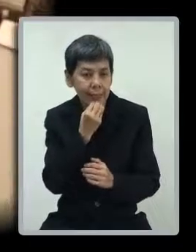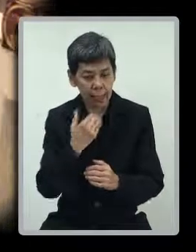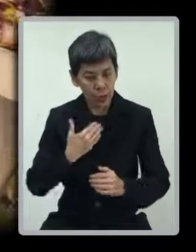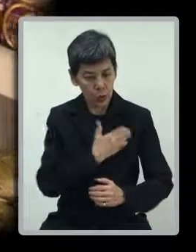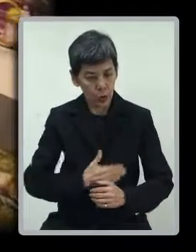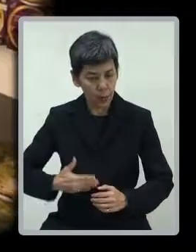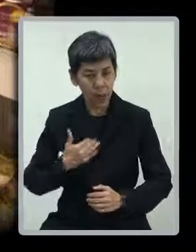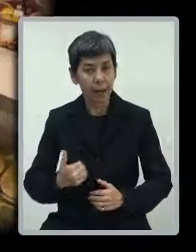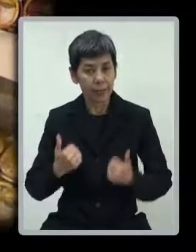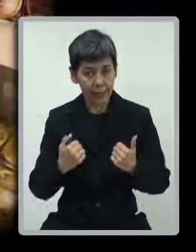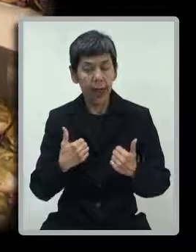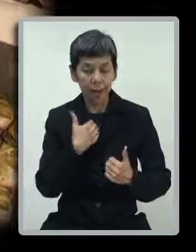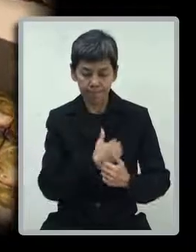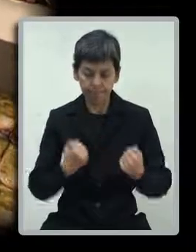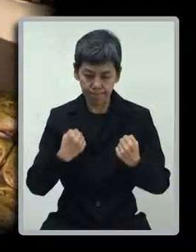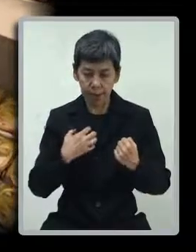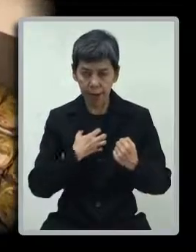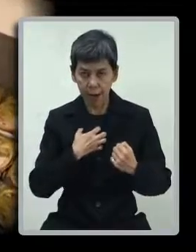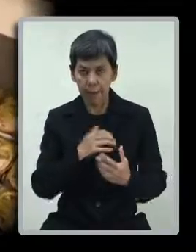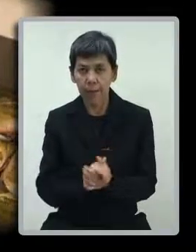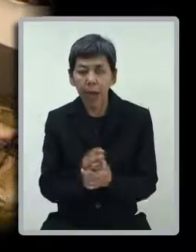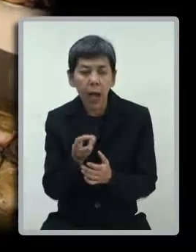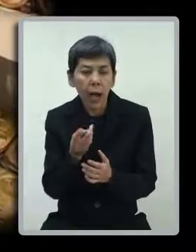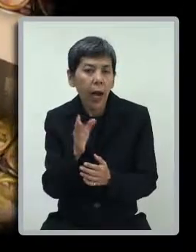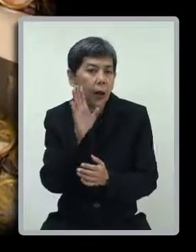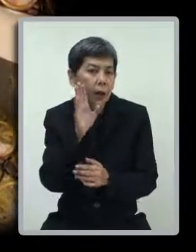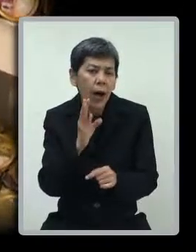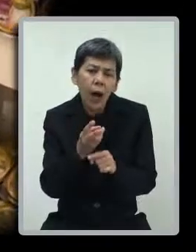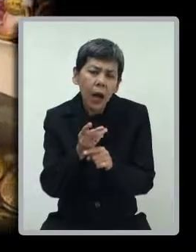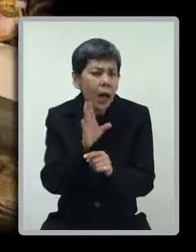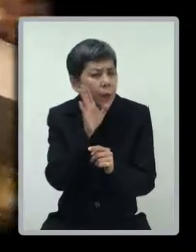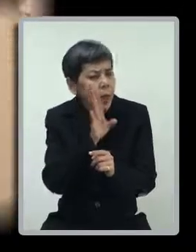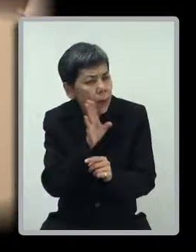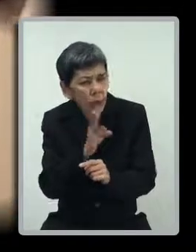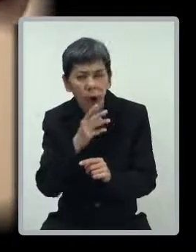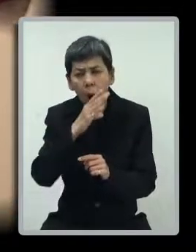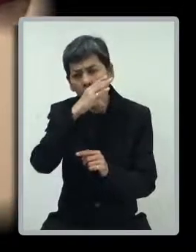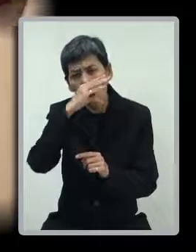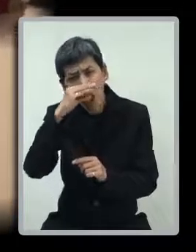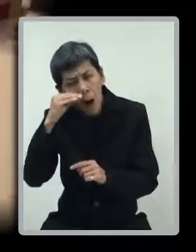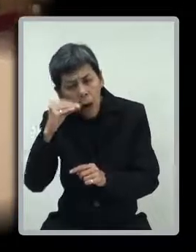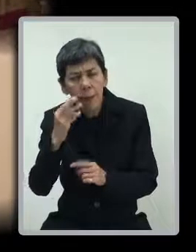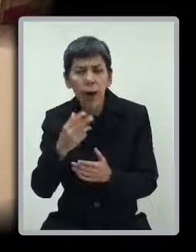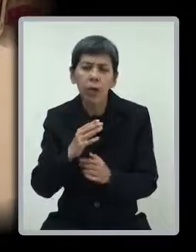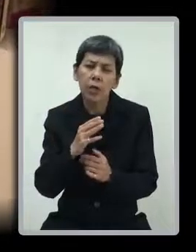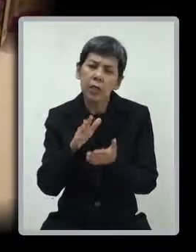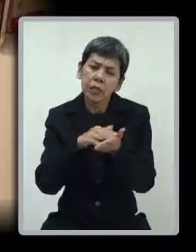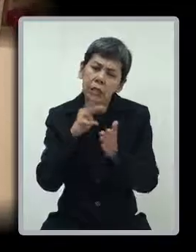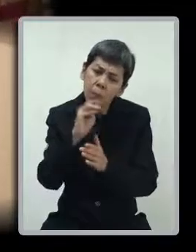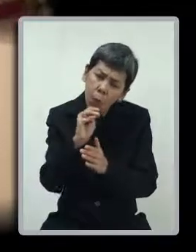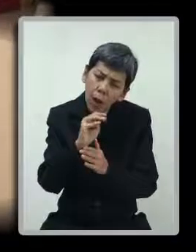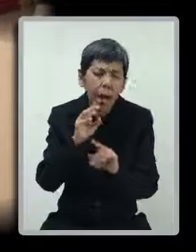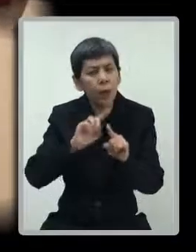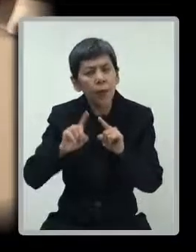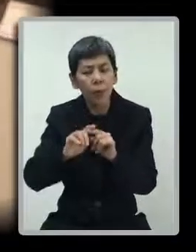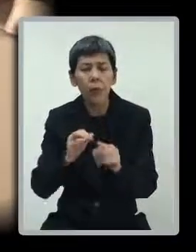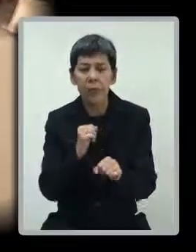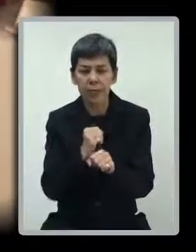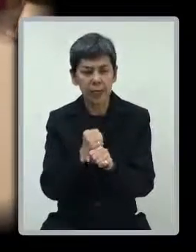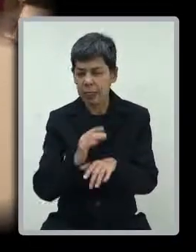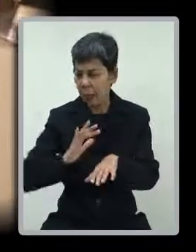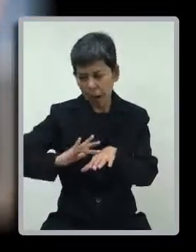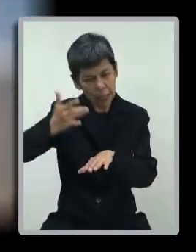ารสุขภาพนะครับในเรื่องของข้าวกล้องหอมมะลิข้าวกล้องหอมดินข้าวกล้องไรเบอร์รี่